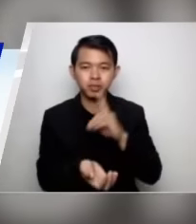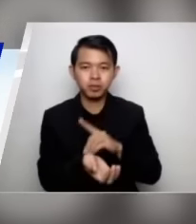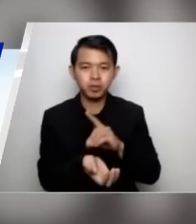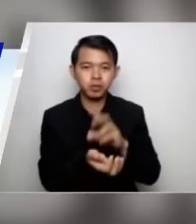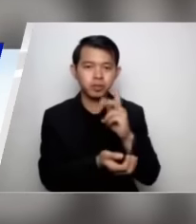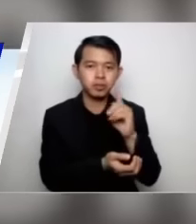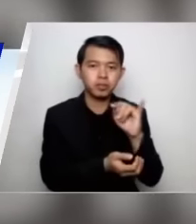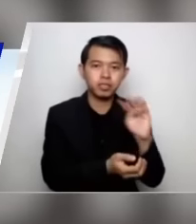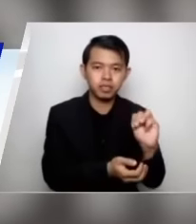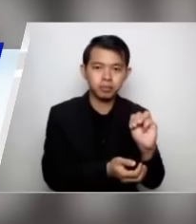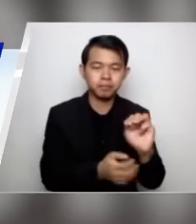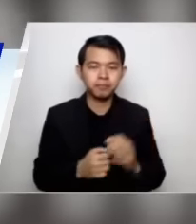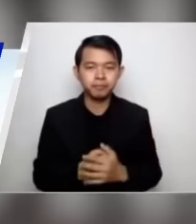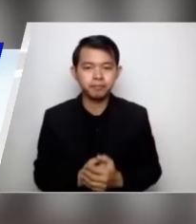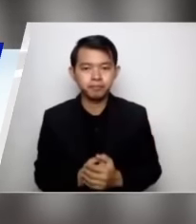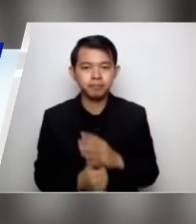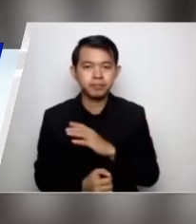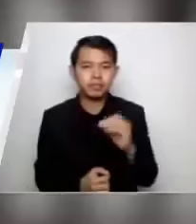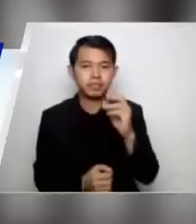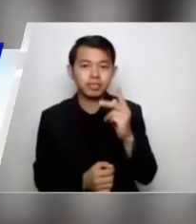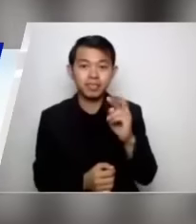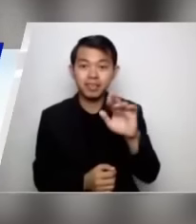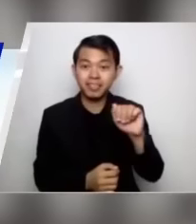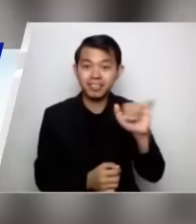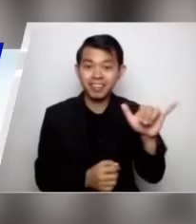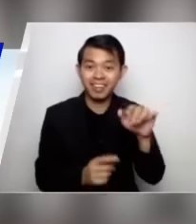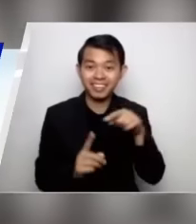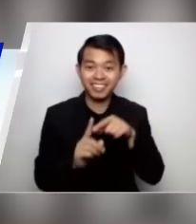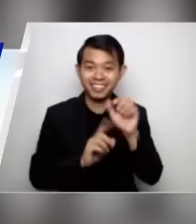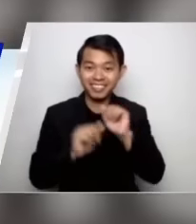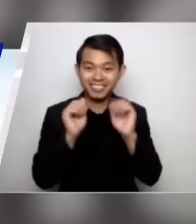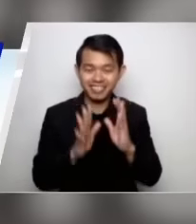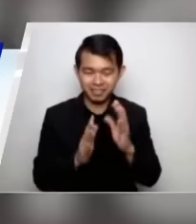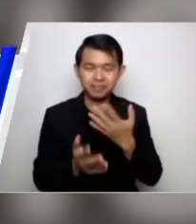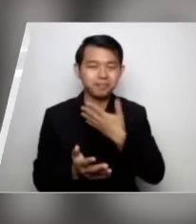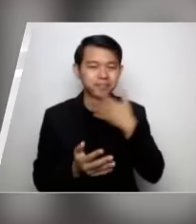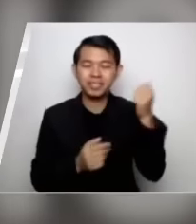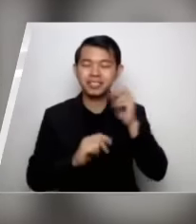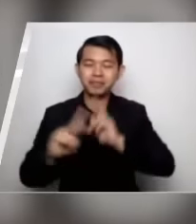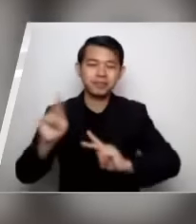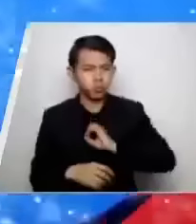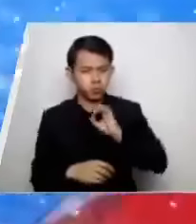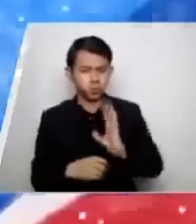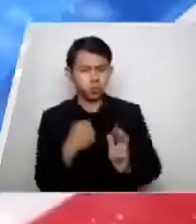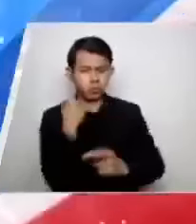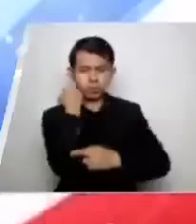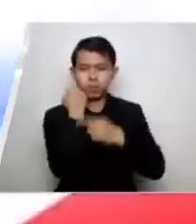si Kirai Celis para sa kategoryang Best Performance in a Comedy.